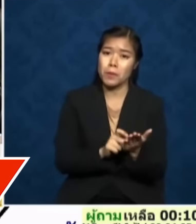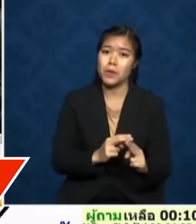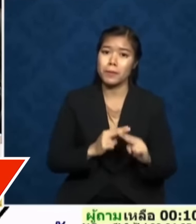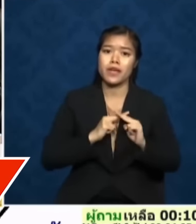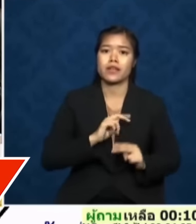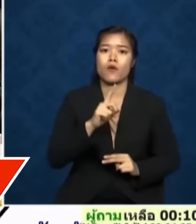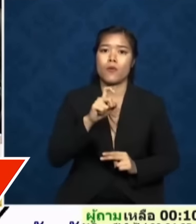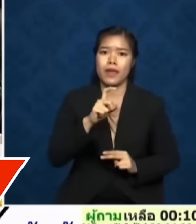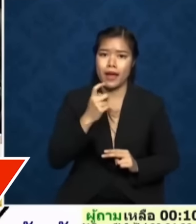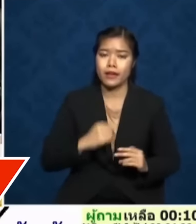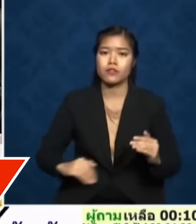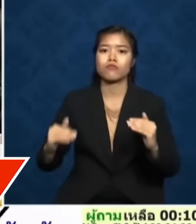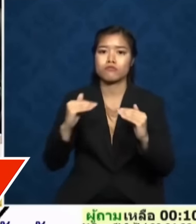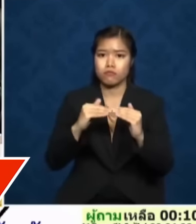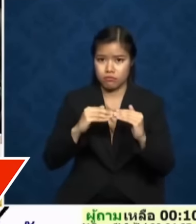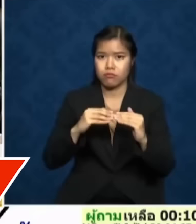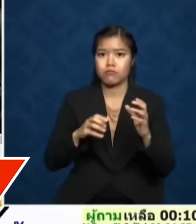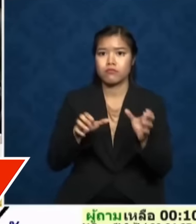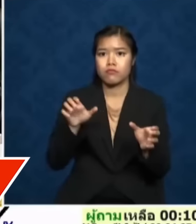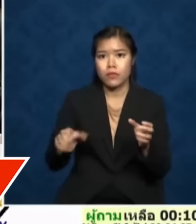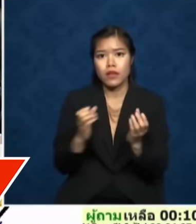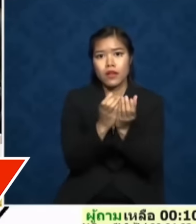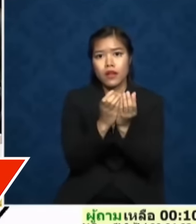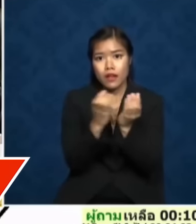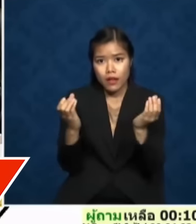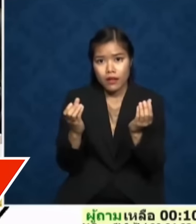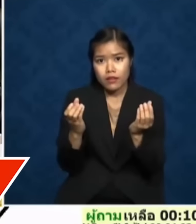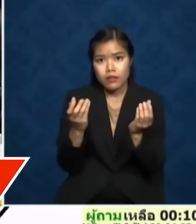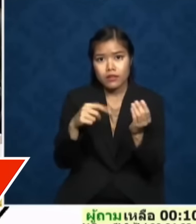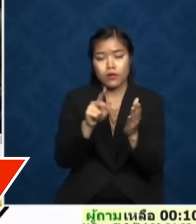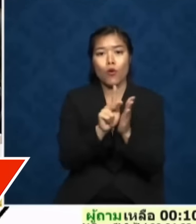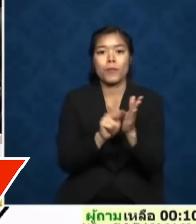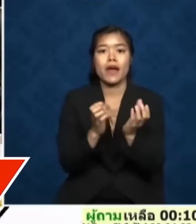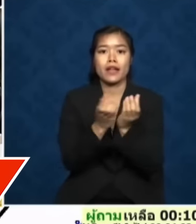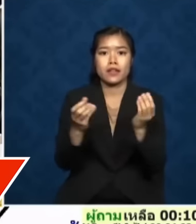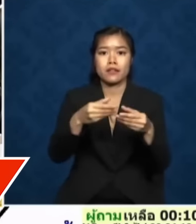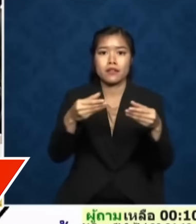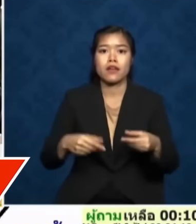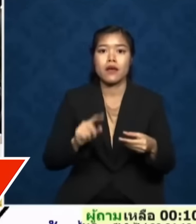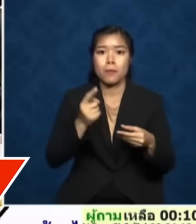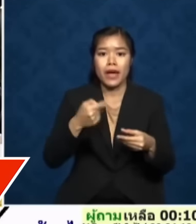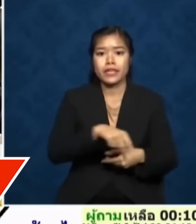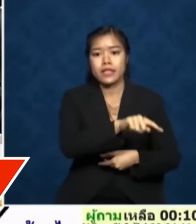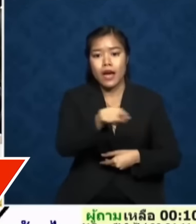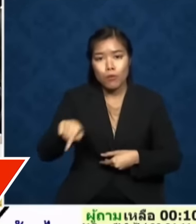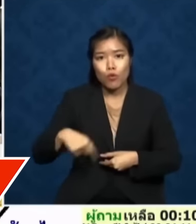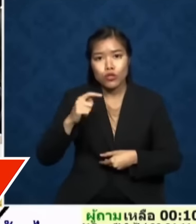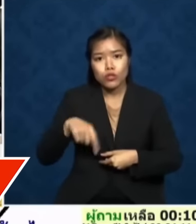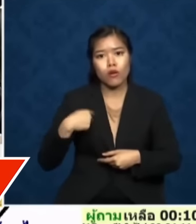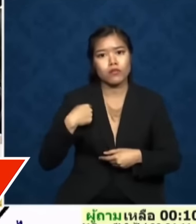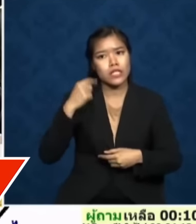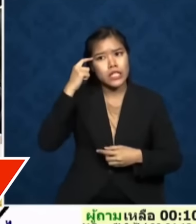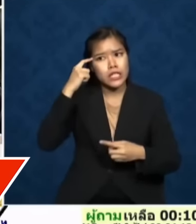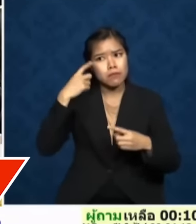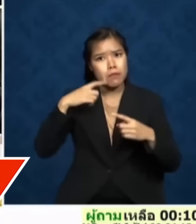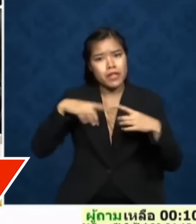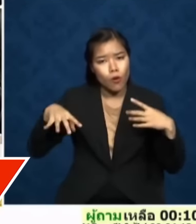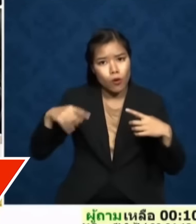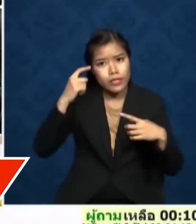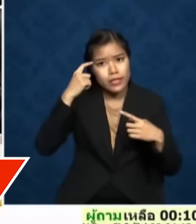เป็นรัฐธรรมนูญฉบับใหม่มันจะต้องเป็นสิ่งที่เรายอมรับที่จะอยู่ร่วมกันแม้จะเห็นตรงกันไม่ทั้ง